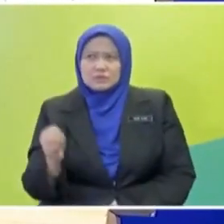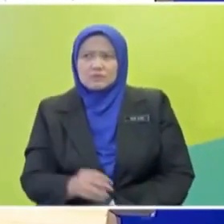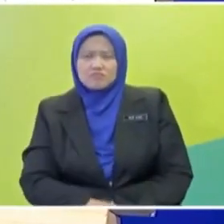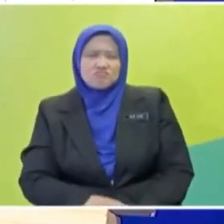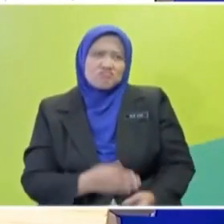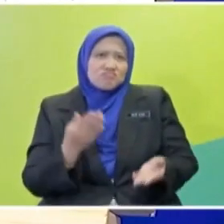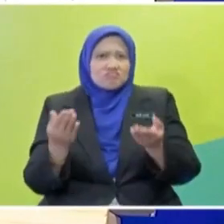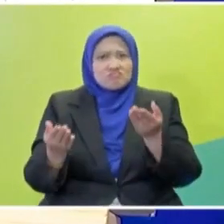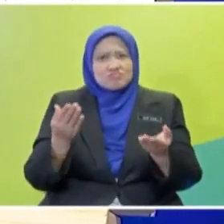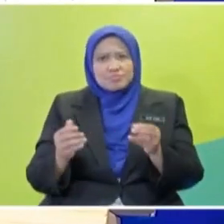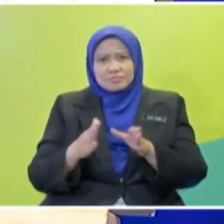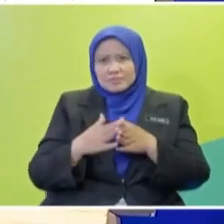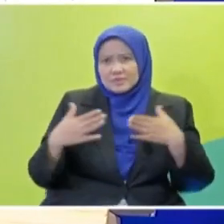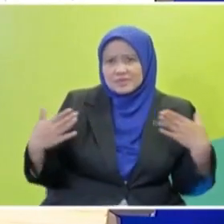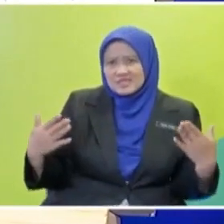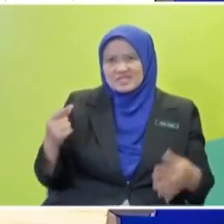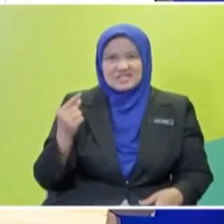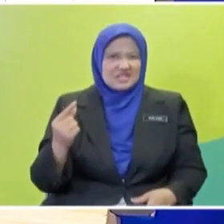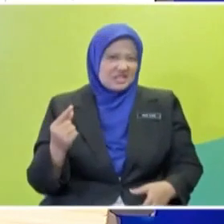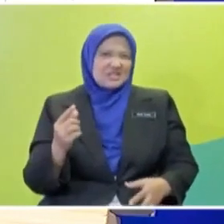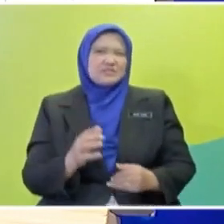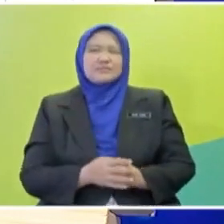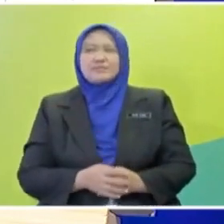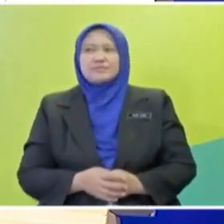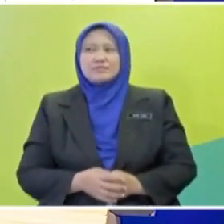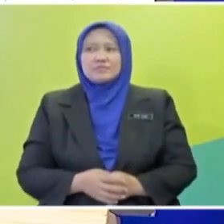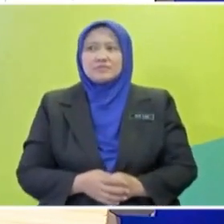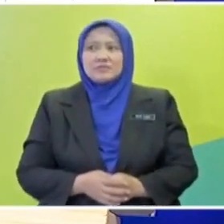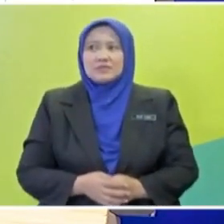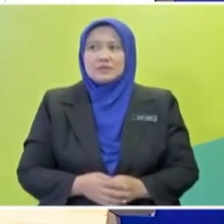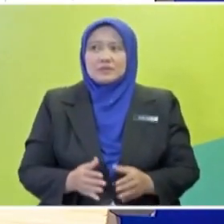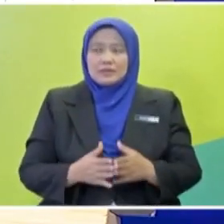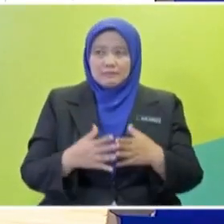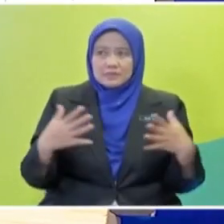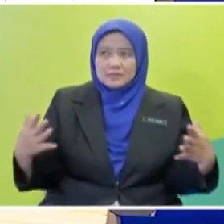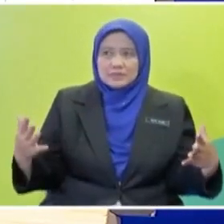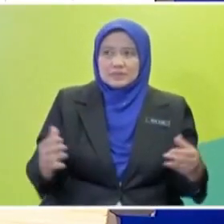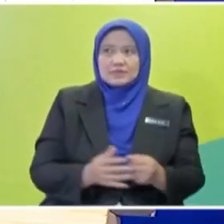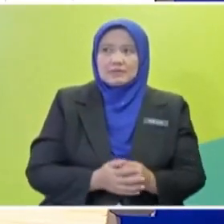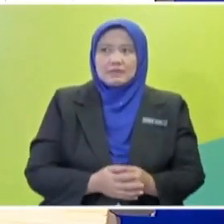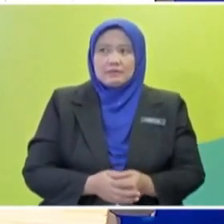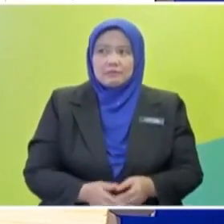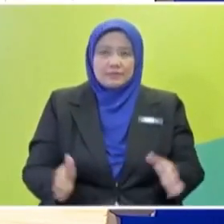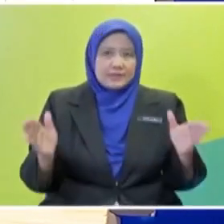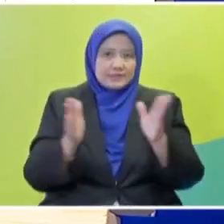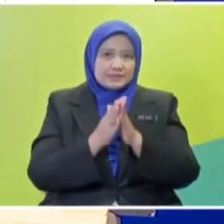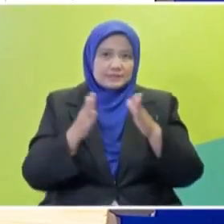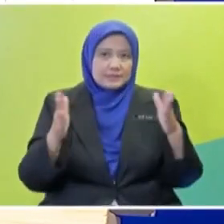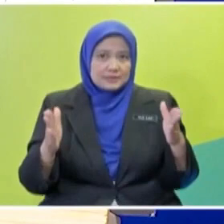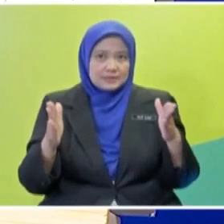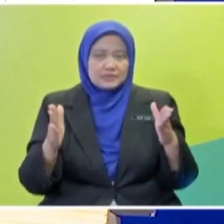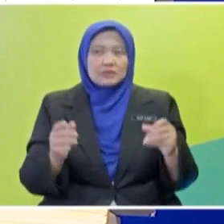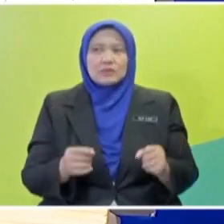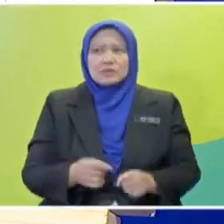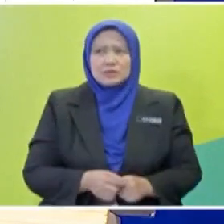besar lah cikgu. Okey, 15 cm ialah saiz pembaris macam pendek yang biasa tu. Jadi besar macam ni. Adakah sesuai kita nak buat gelang